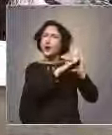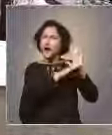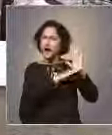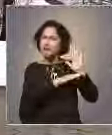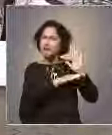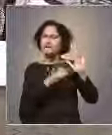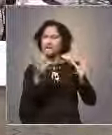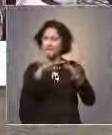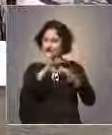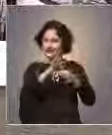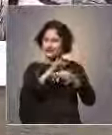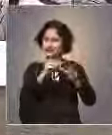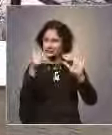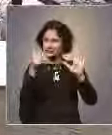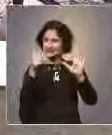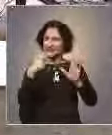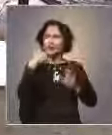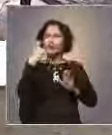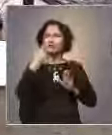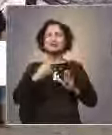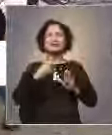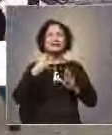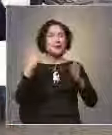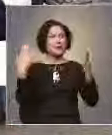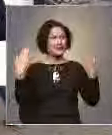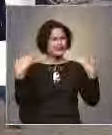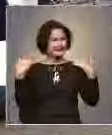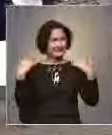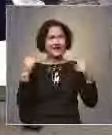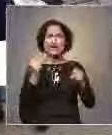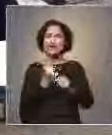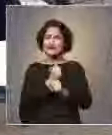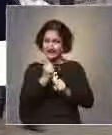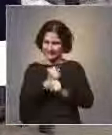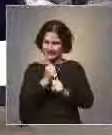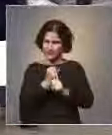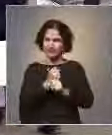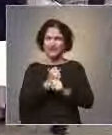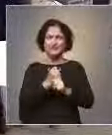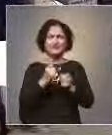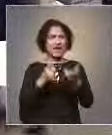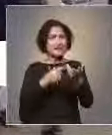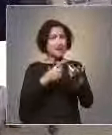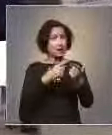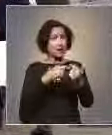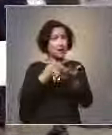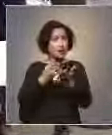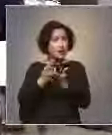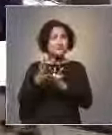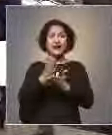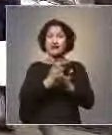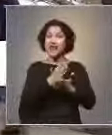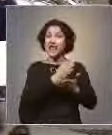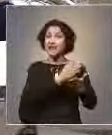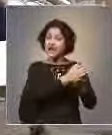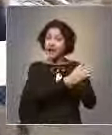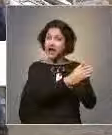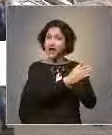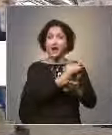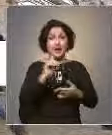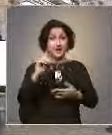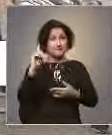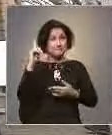60 годишнината на университета. И се разработва в няколко направления. Първото направление,